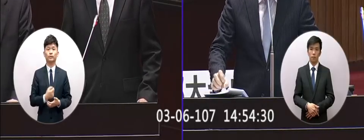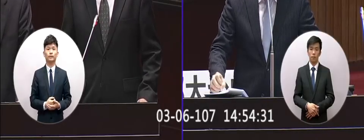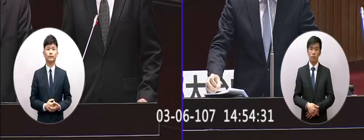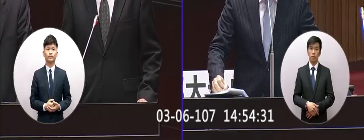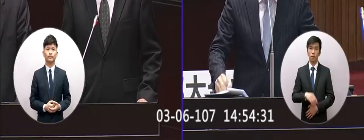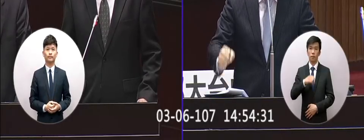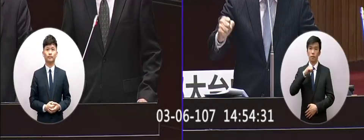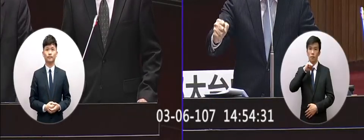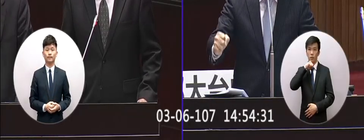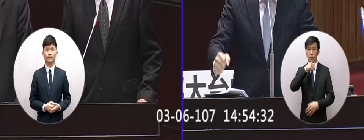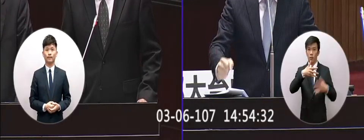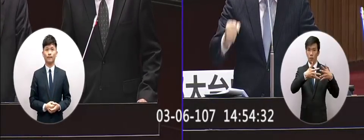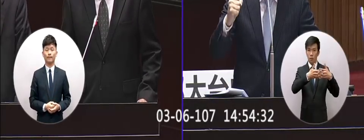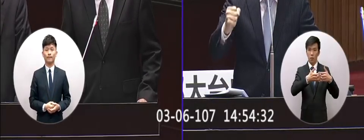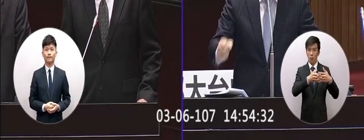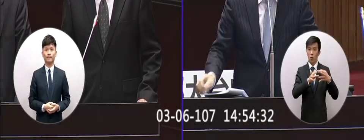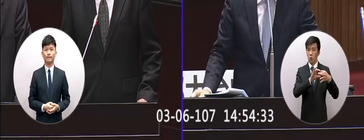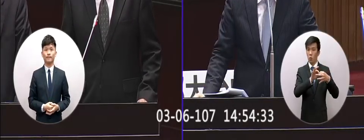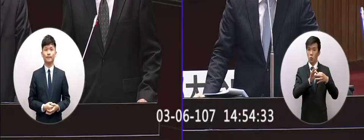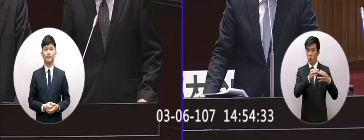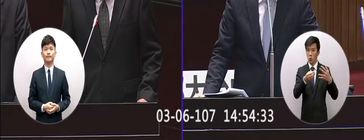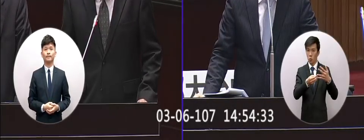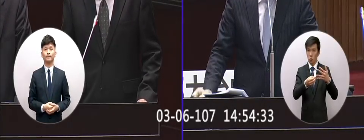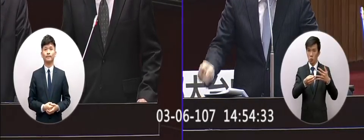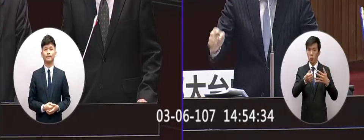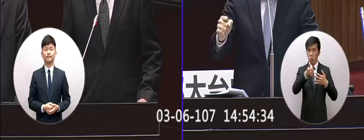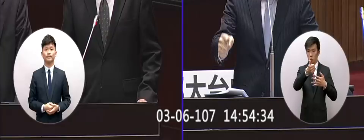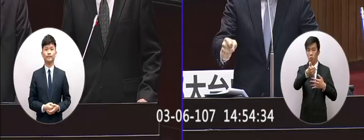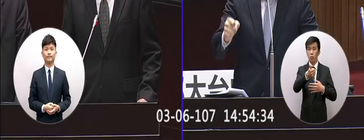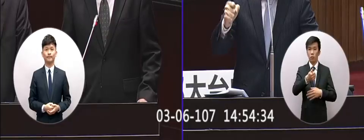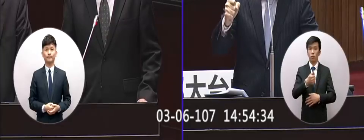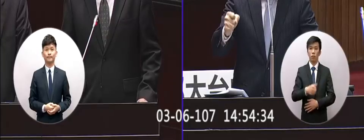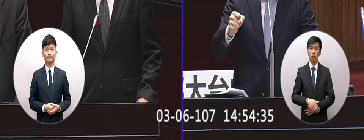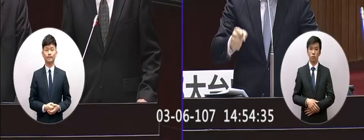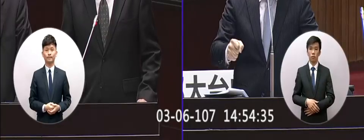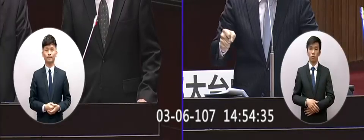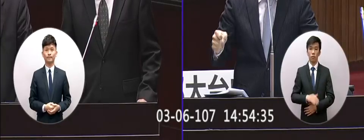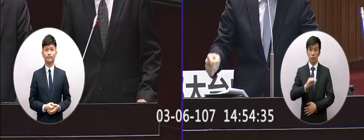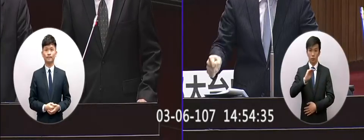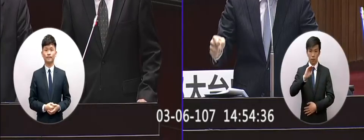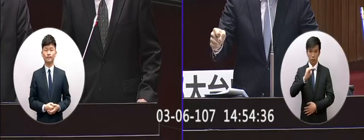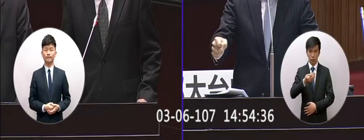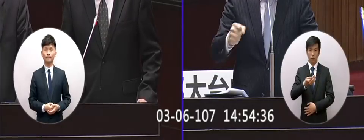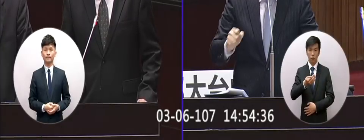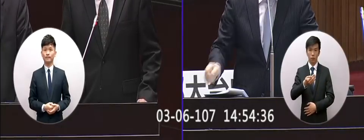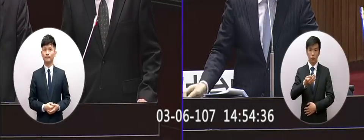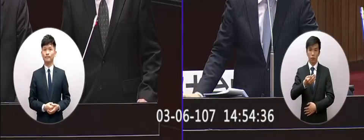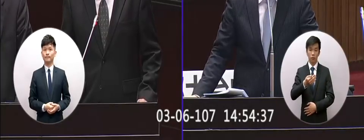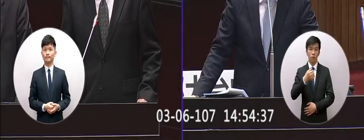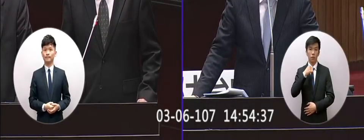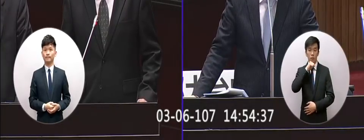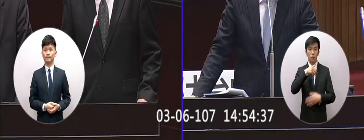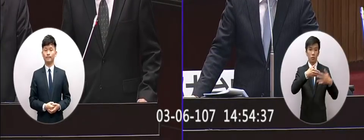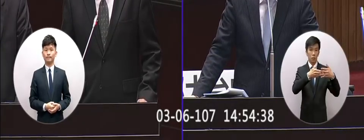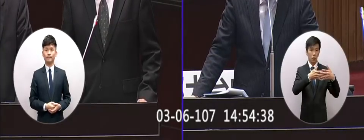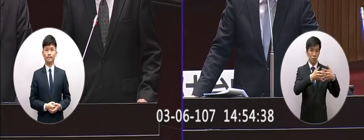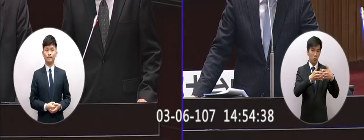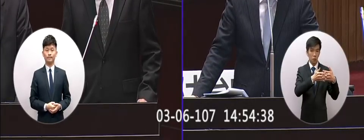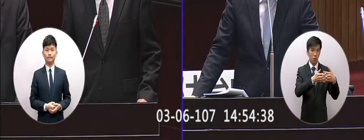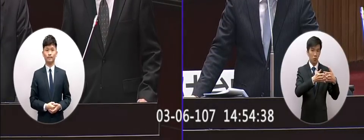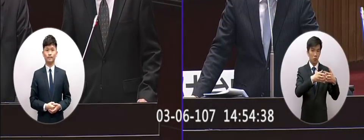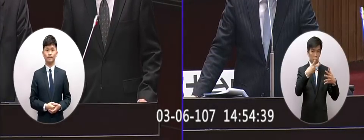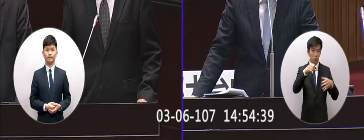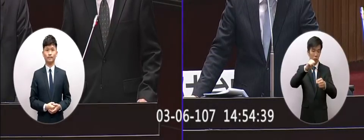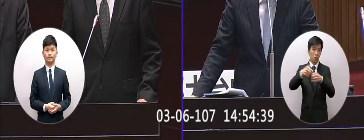关系的提升我们当然热见，但是台美关系必须放在美中台三边之间来